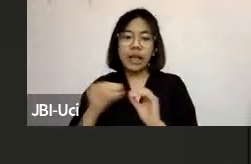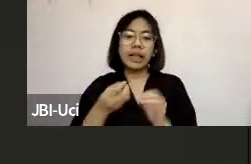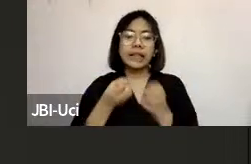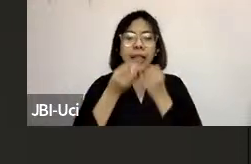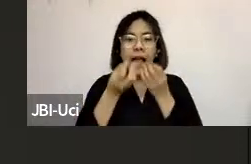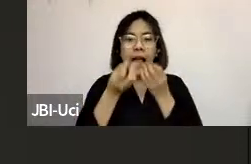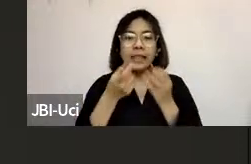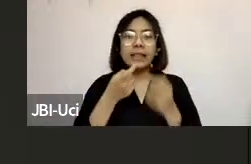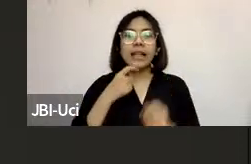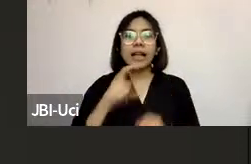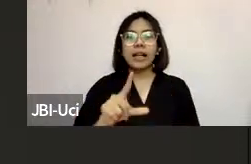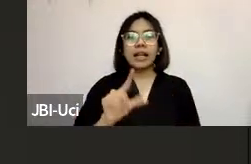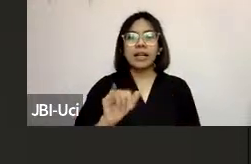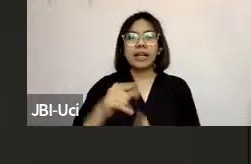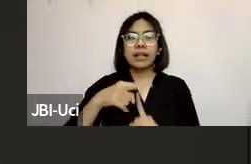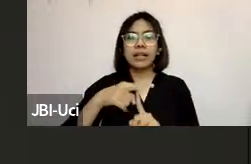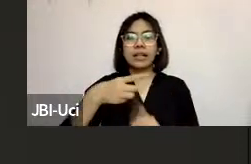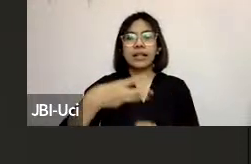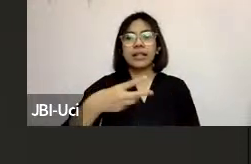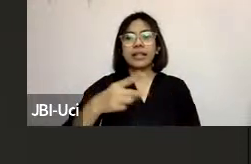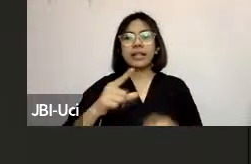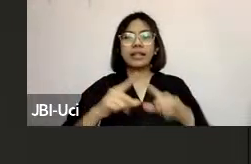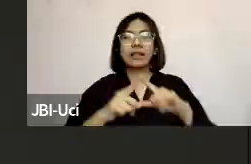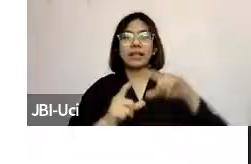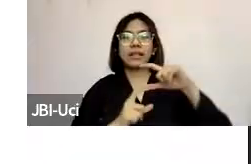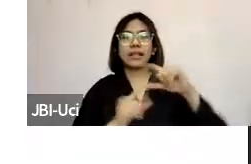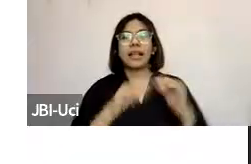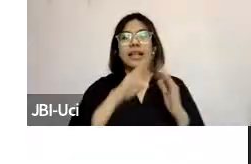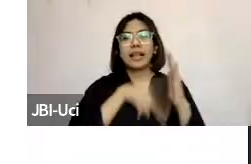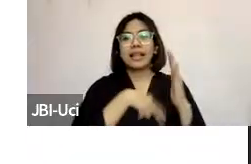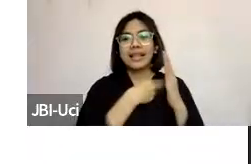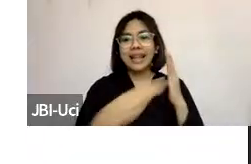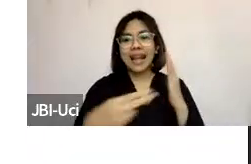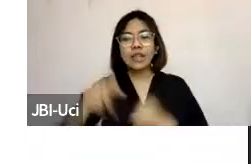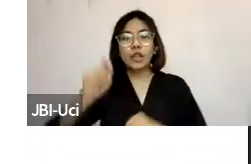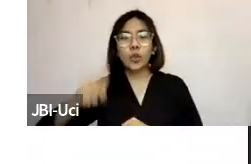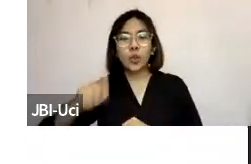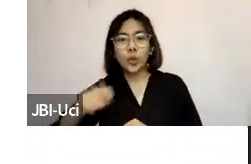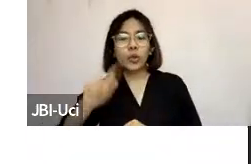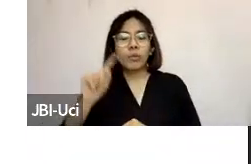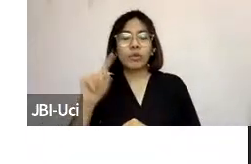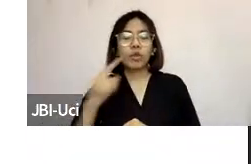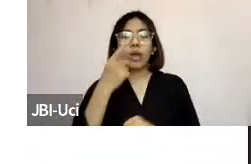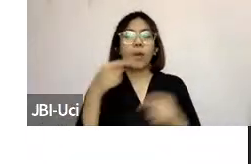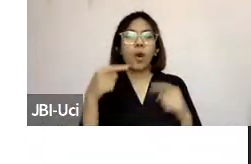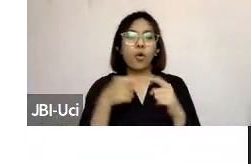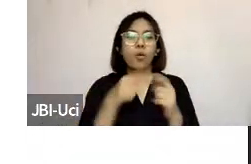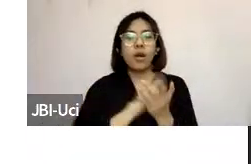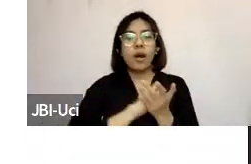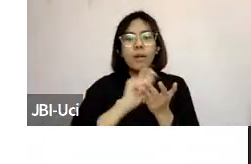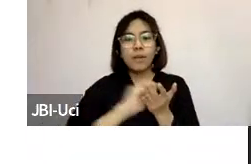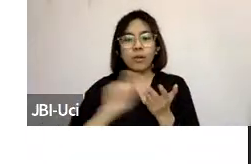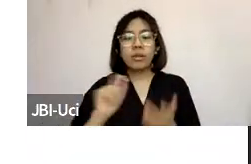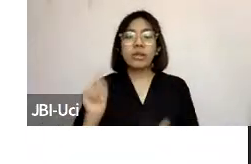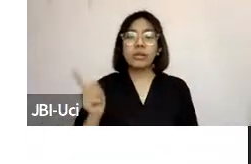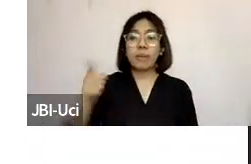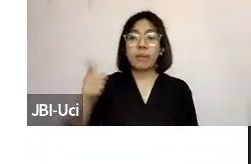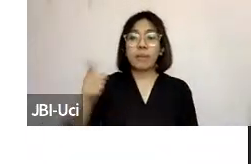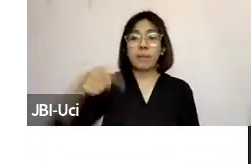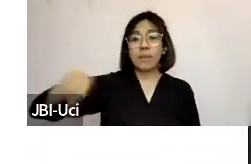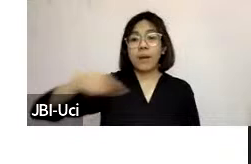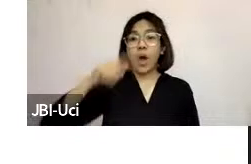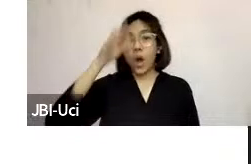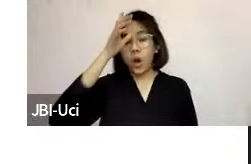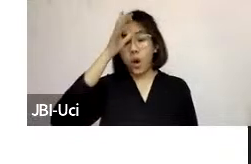hukum terkait dengan dunia penulisan itu ya karena mereka ingin menjadi jurnalis warga tapi